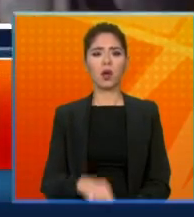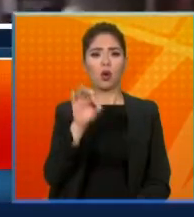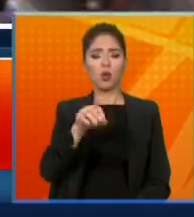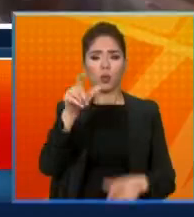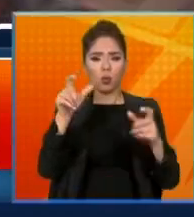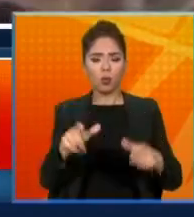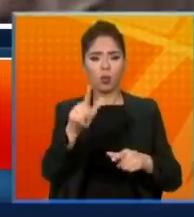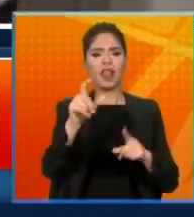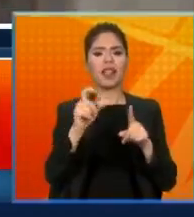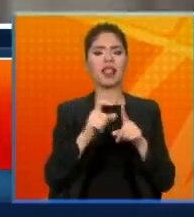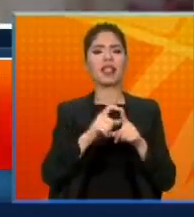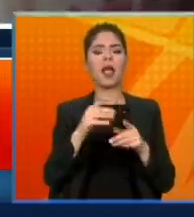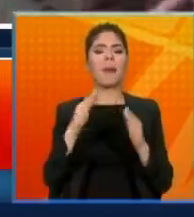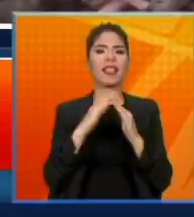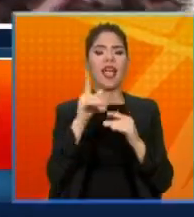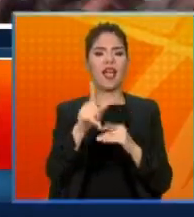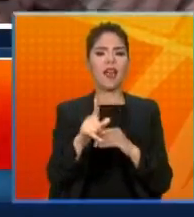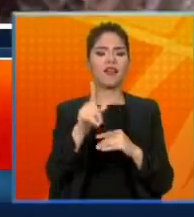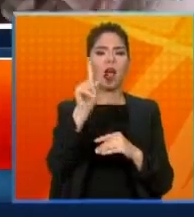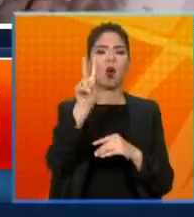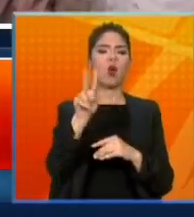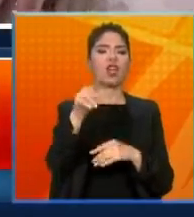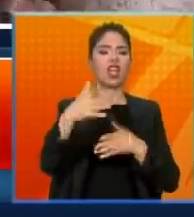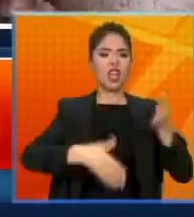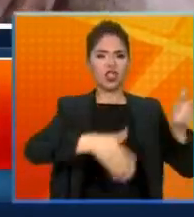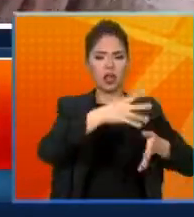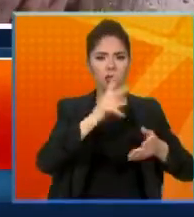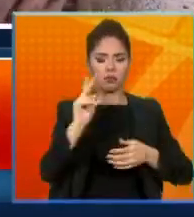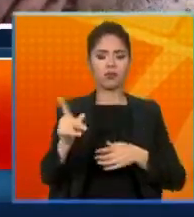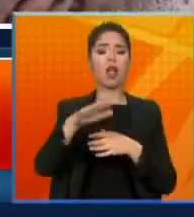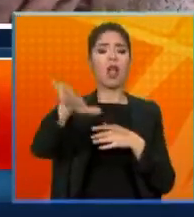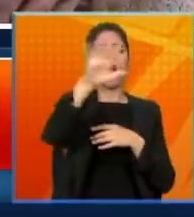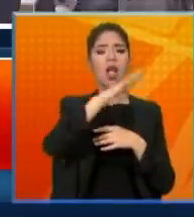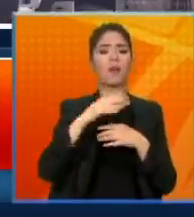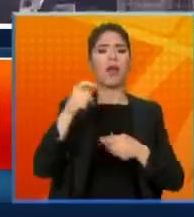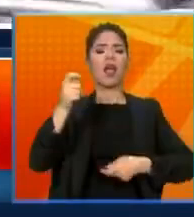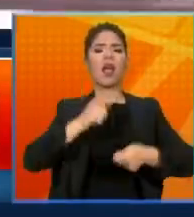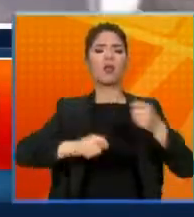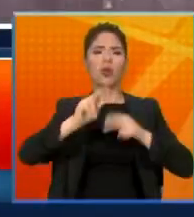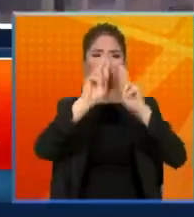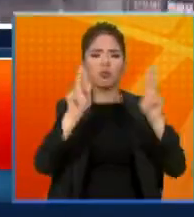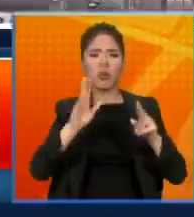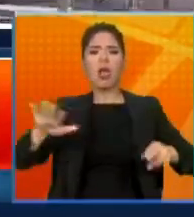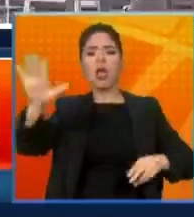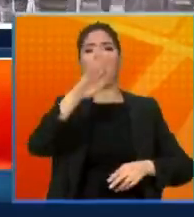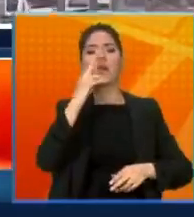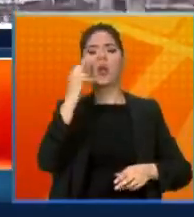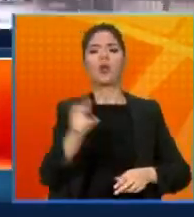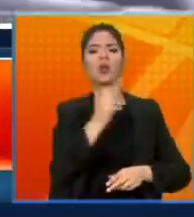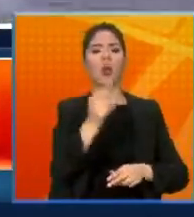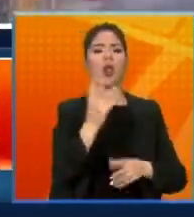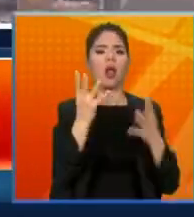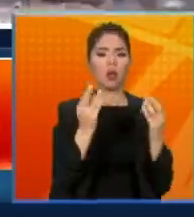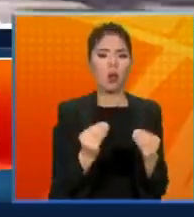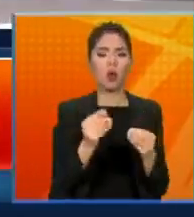Burası Demet Evler 12. cadde. İşte bu cadde üzerindeki birçok esnaf dolandırıldı ama onların